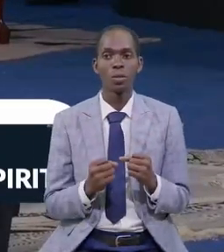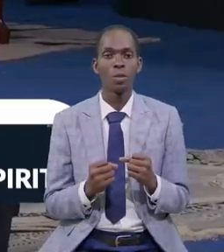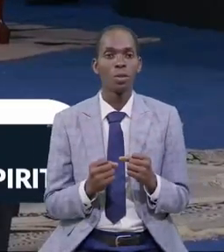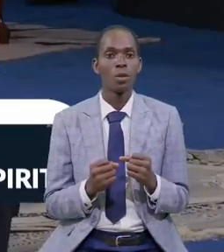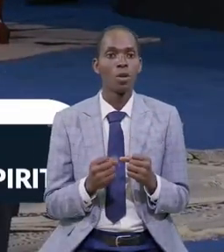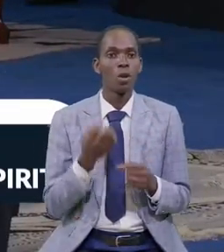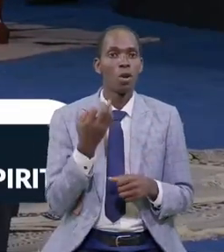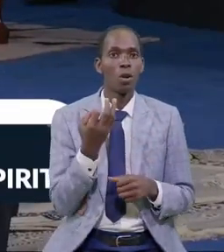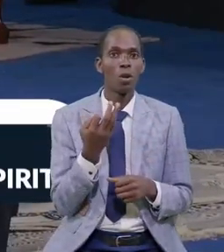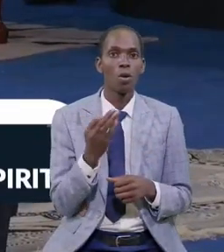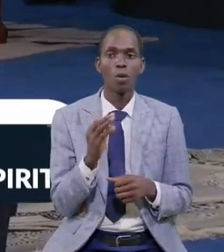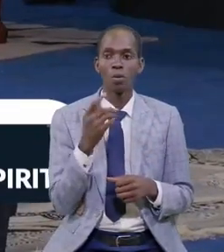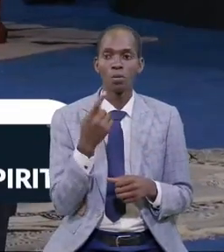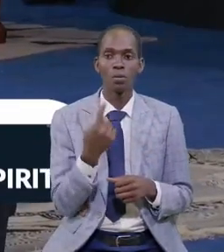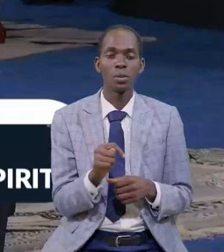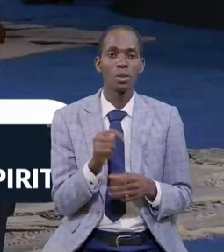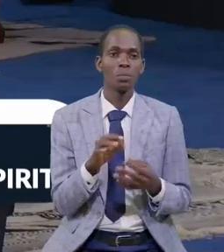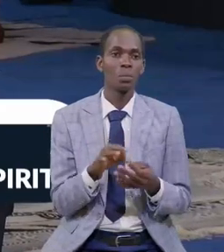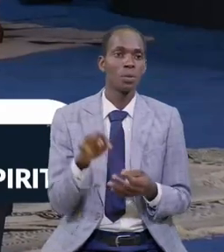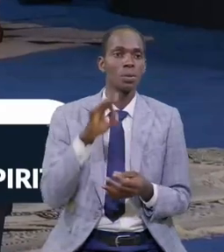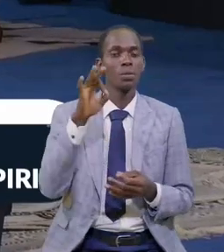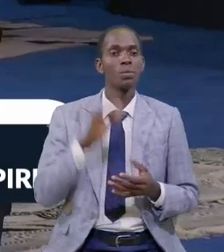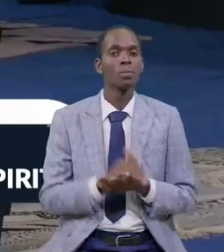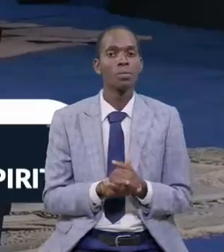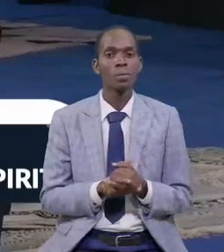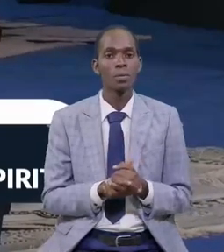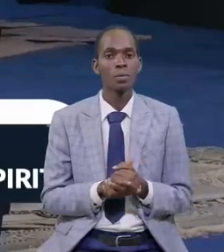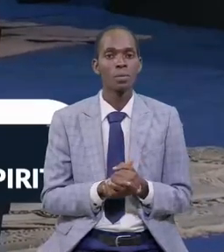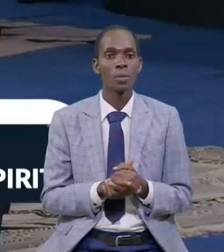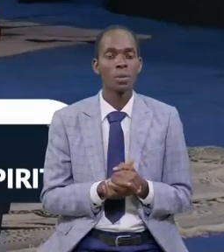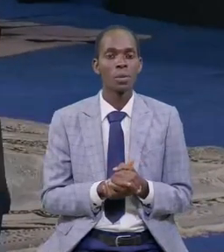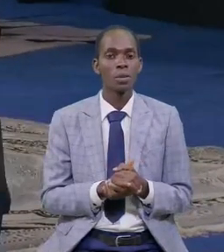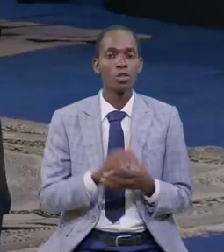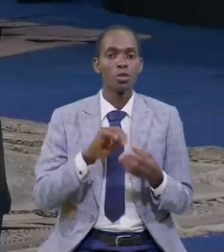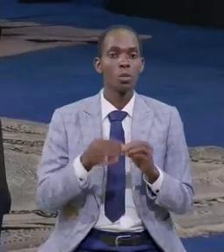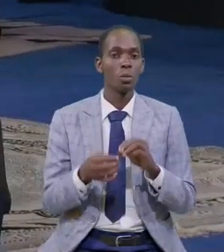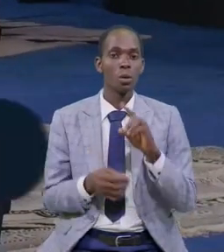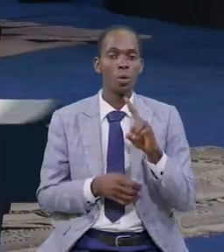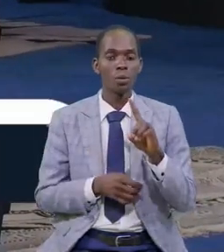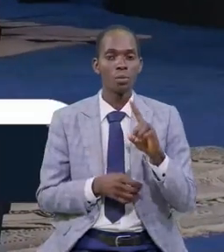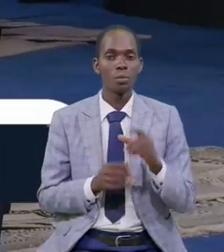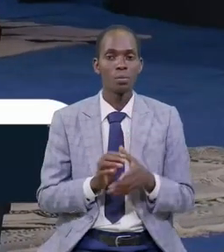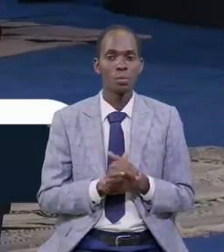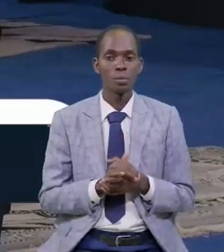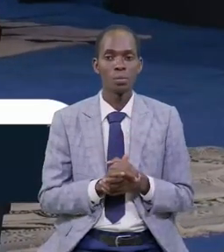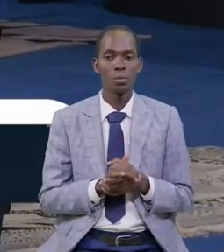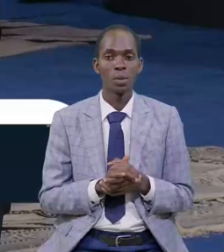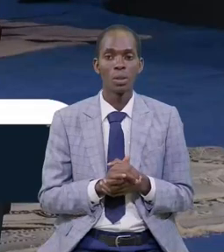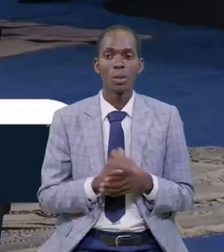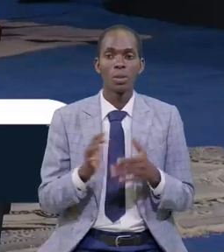force surnaturelle de l'esprit allons au premier point ici c'est